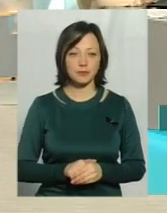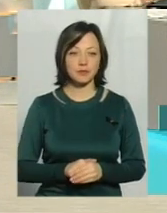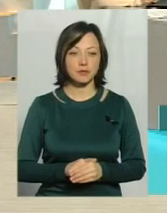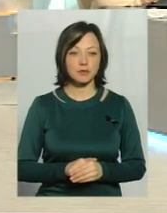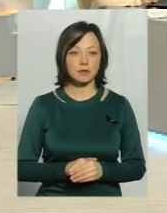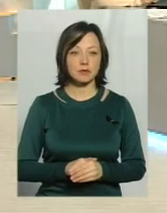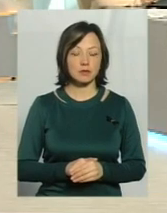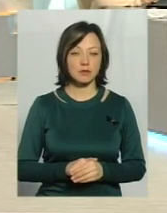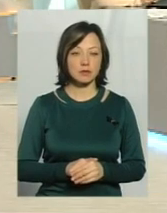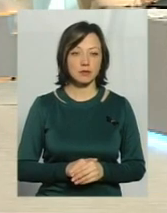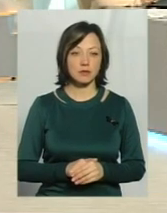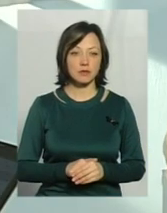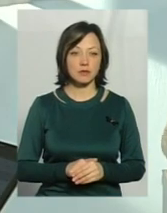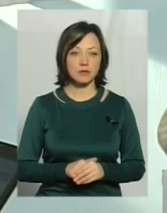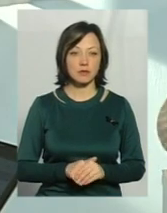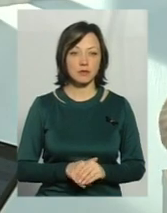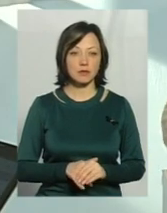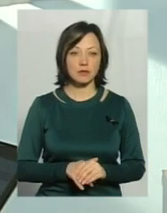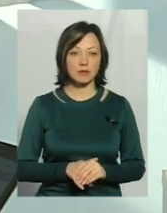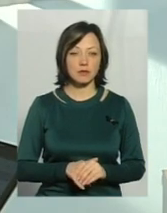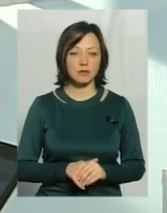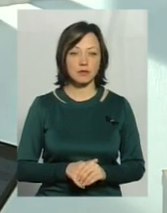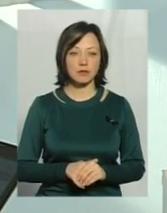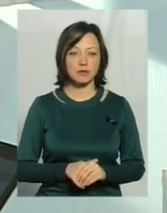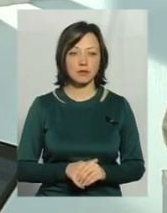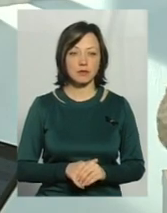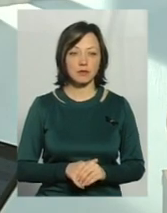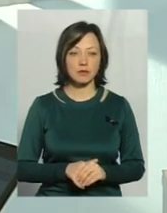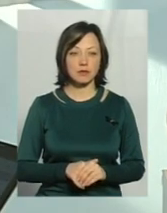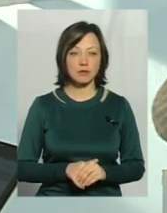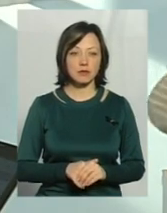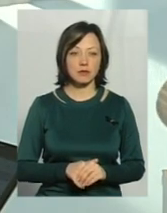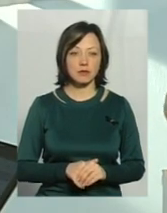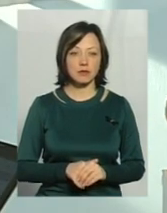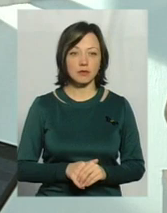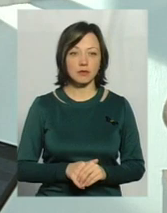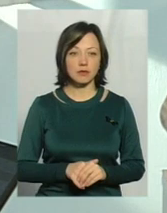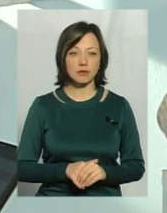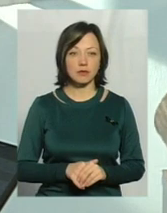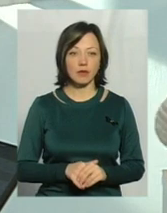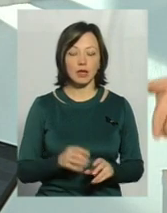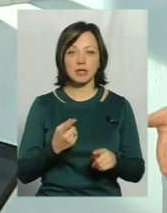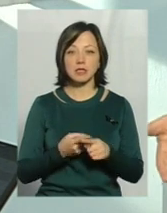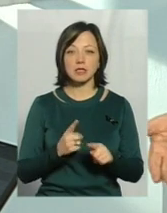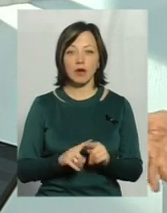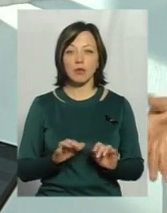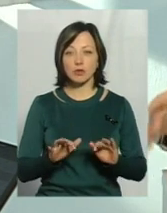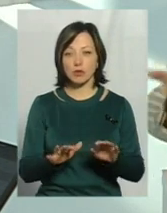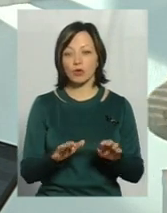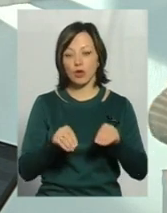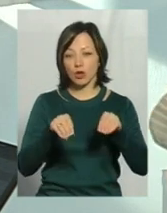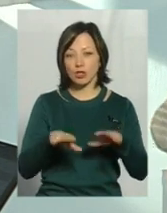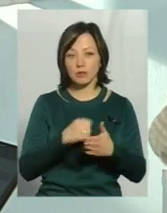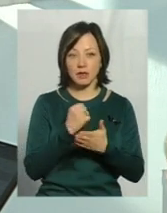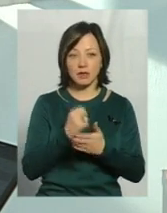силу, процедура зовсім інша. І за цією процедурою, якщо навіть буде рішення прийняти, там не знав, чи